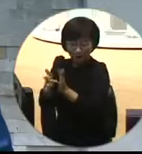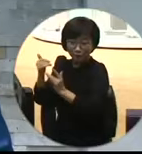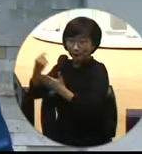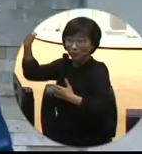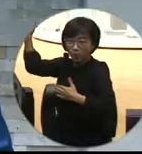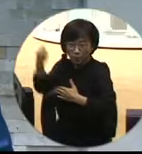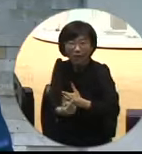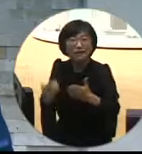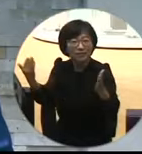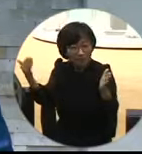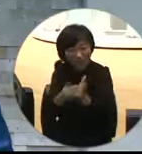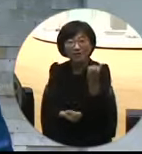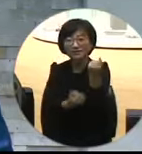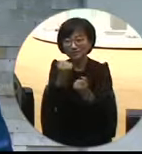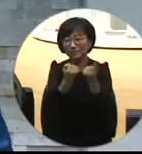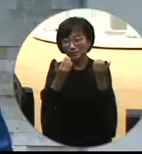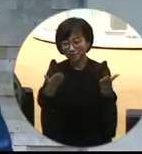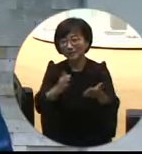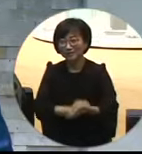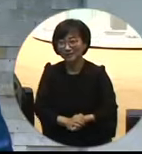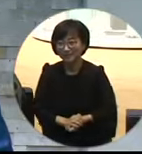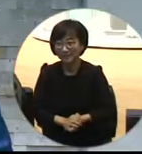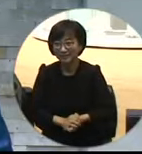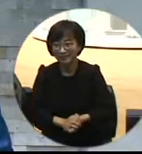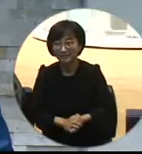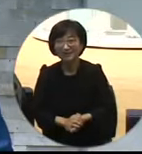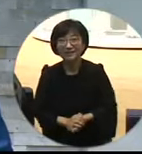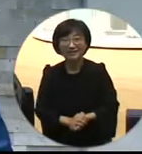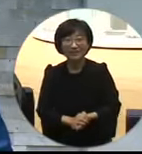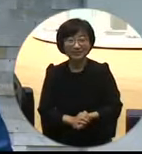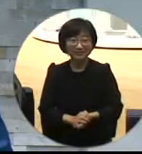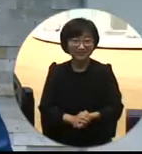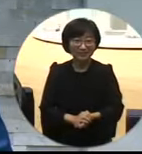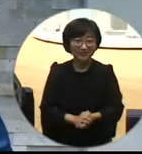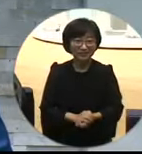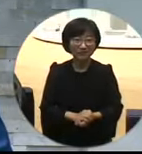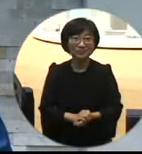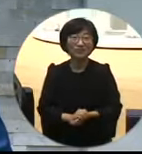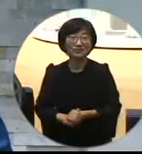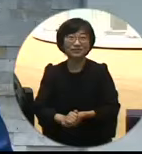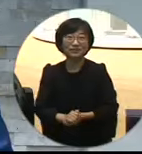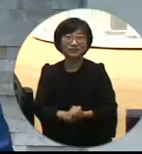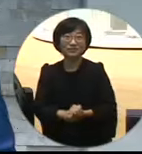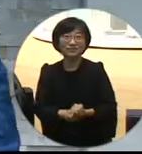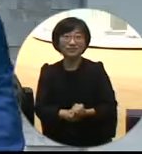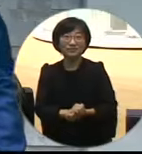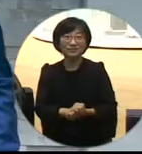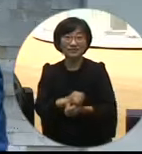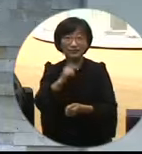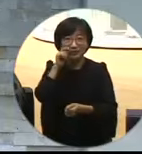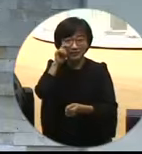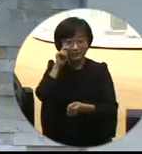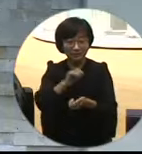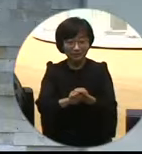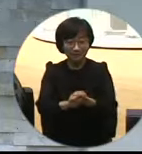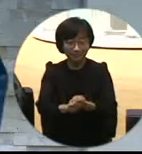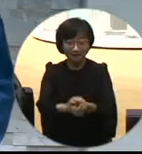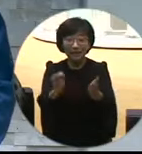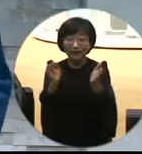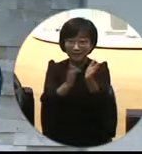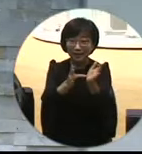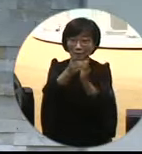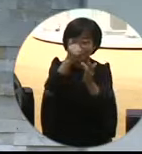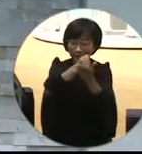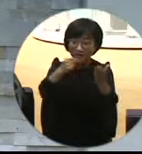거예요. 예수 안에서는 이것저것 틀리다 맞다 없어요. 예수 안에 인 지저스 예수 안에서의 최고의 안식.